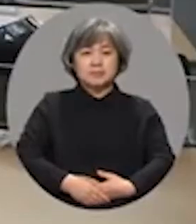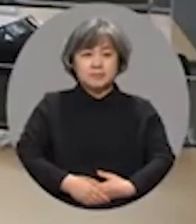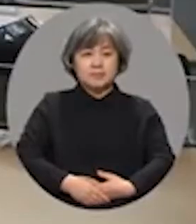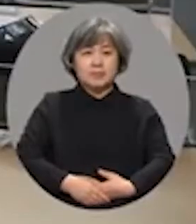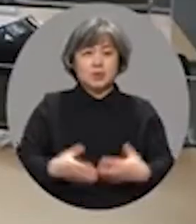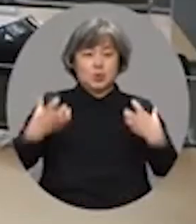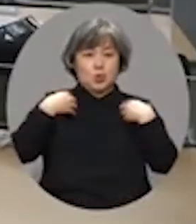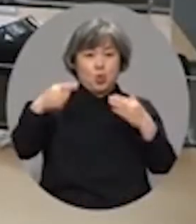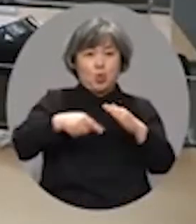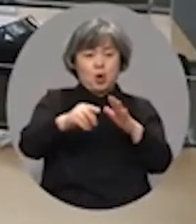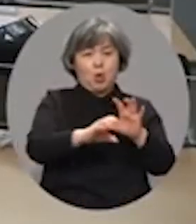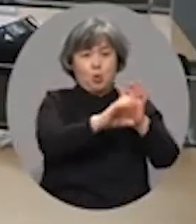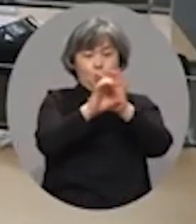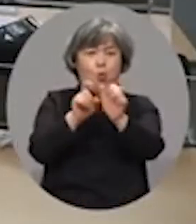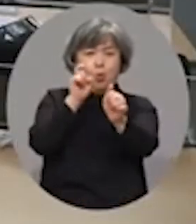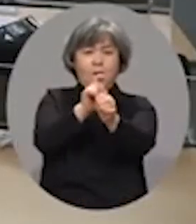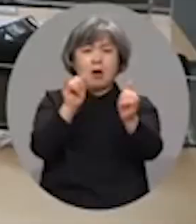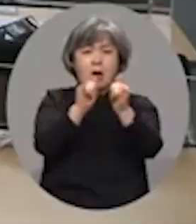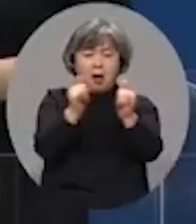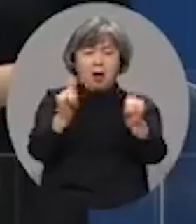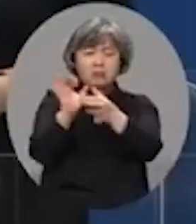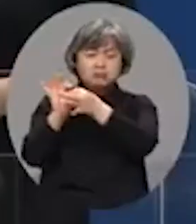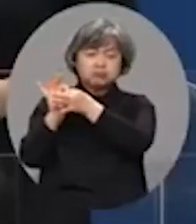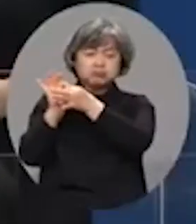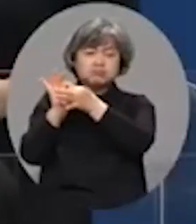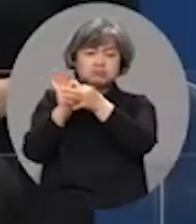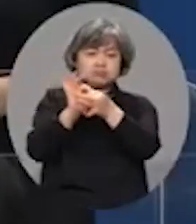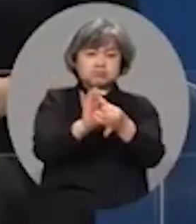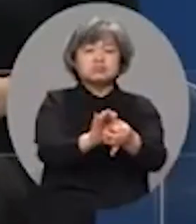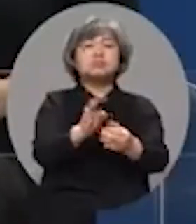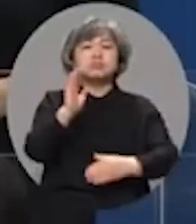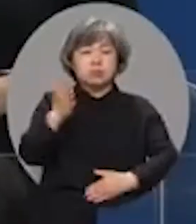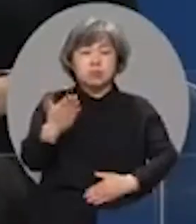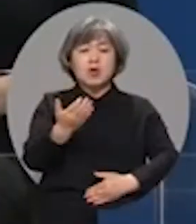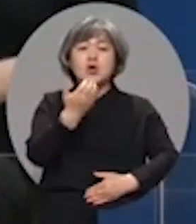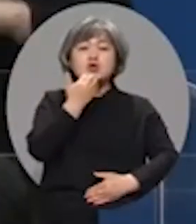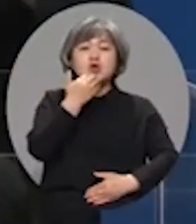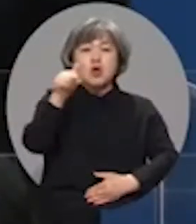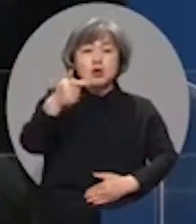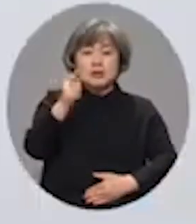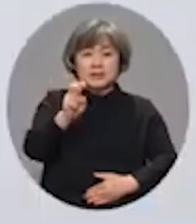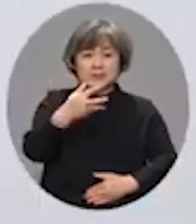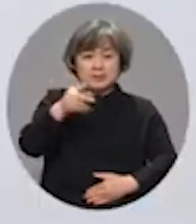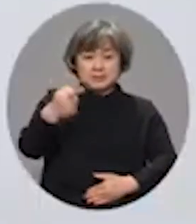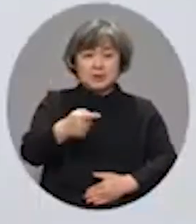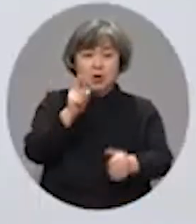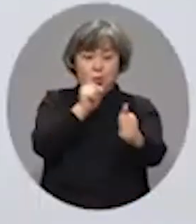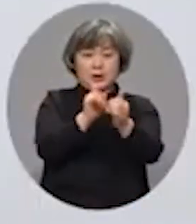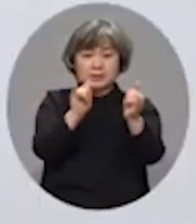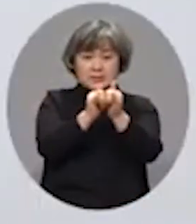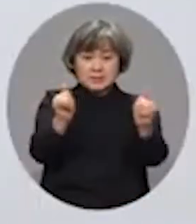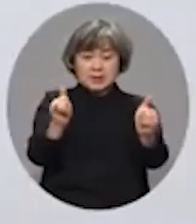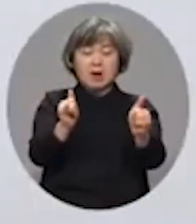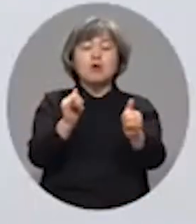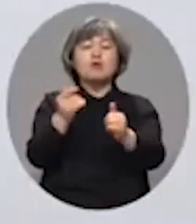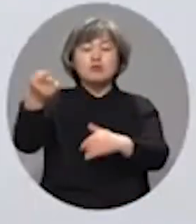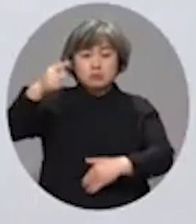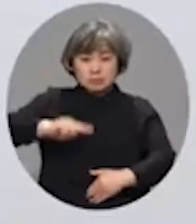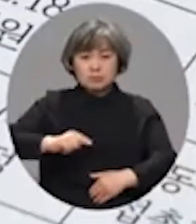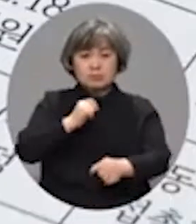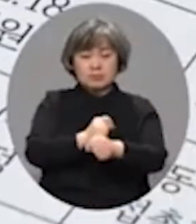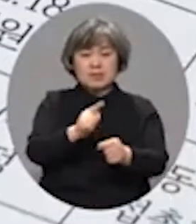도내 콜론 알고 확진 자가 꼬리에 꼬리를 물고 있습니다 서울 금천구 확진 자 접촉자 가 확진된 데 이어